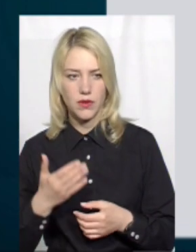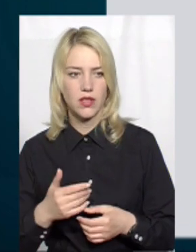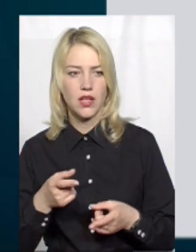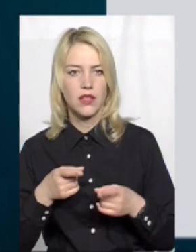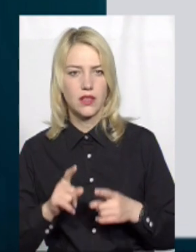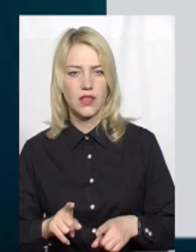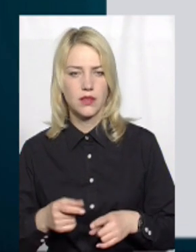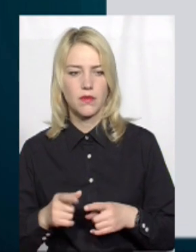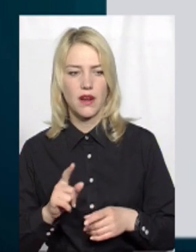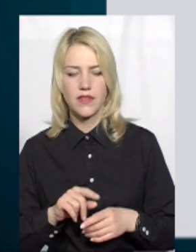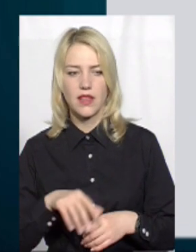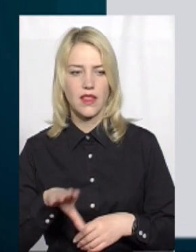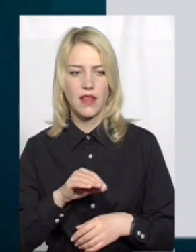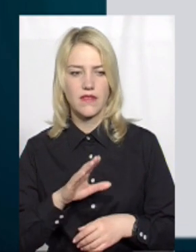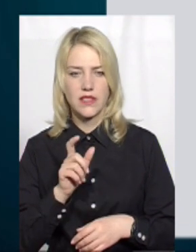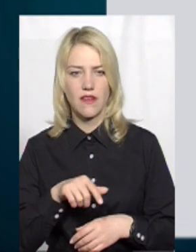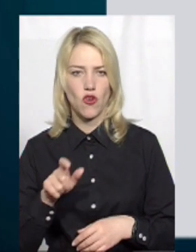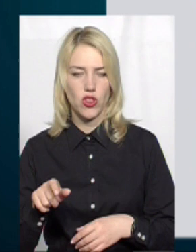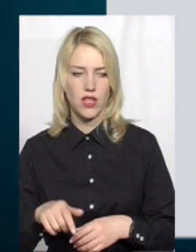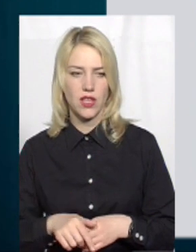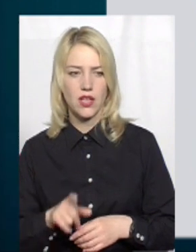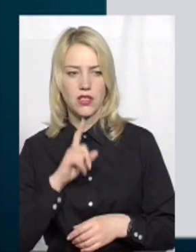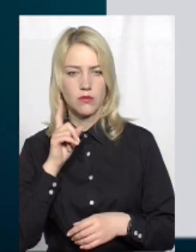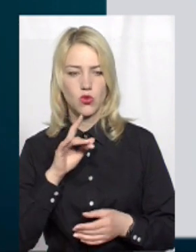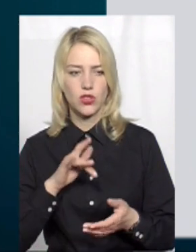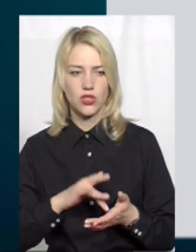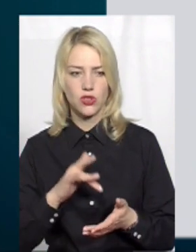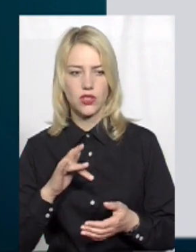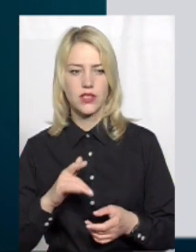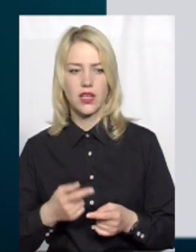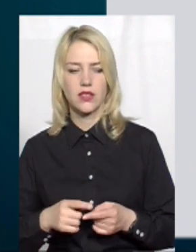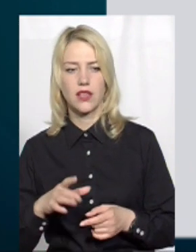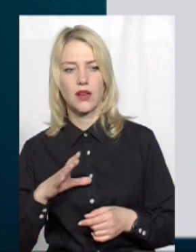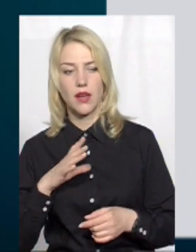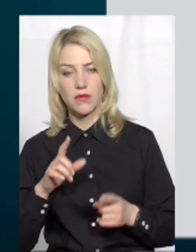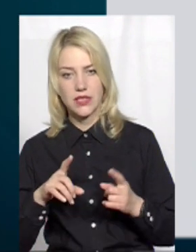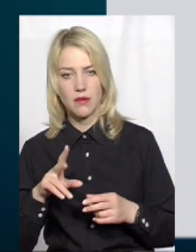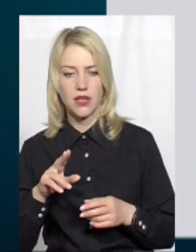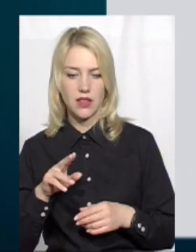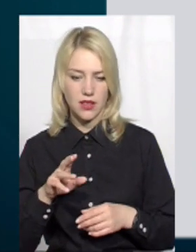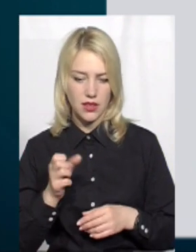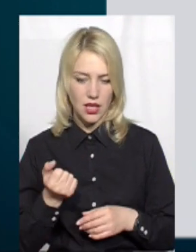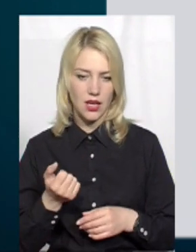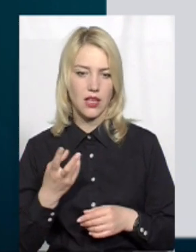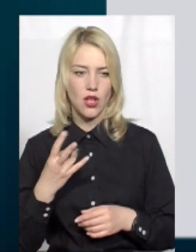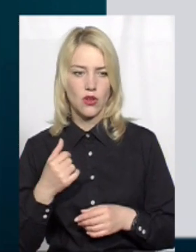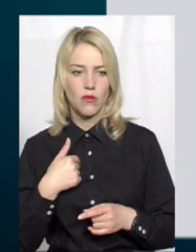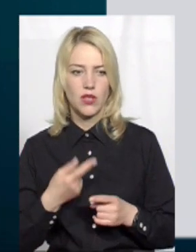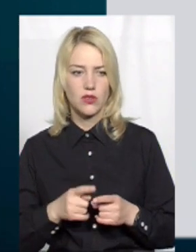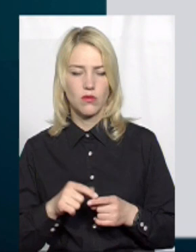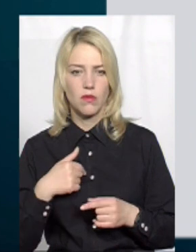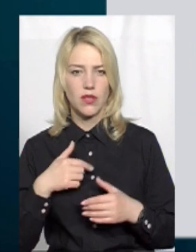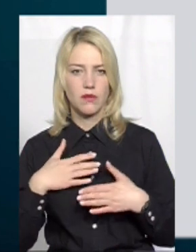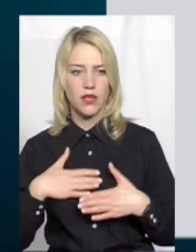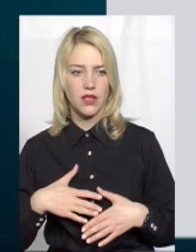що далеко не всі вони з молодіжного центру. Були гостями так, але при цьому мені дуже